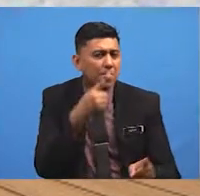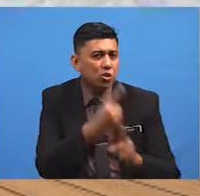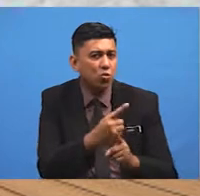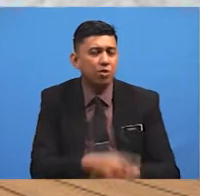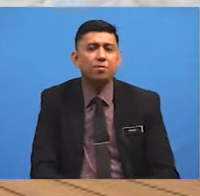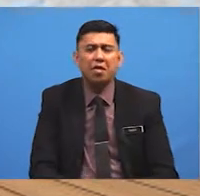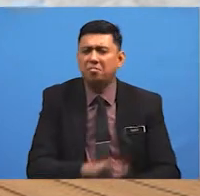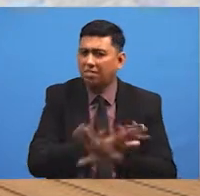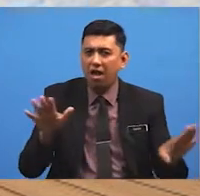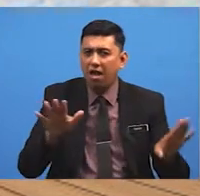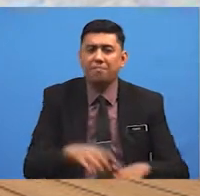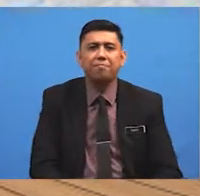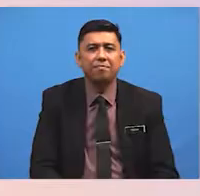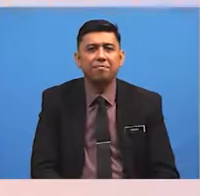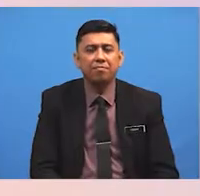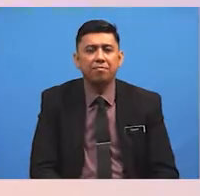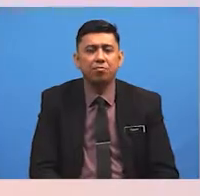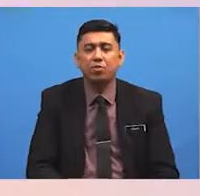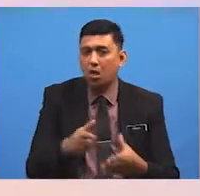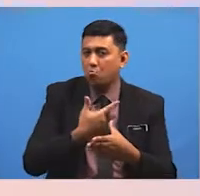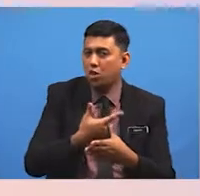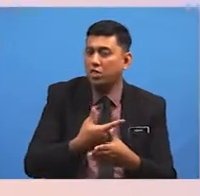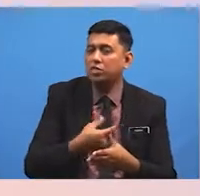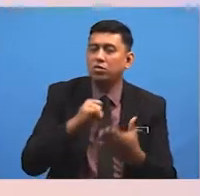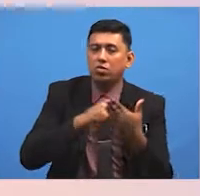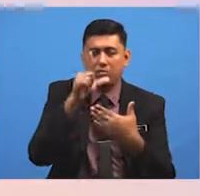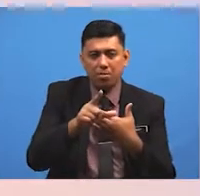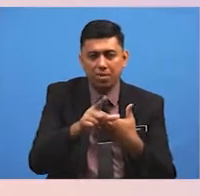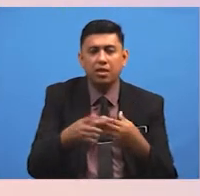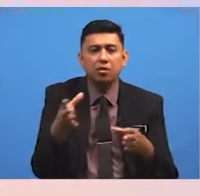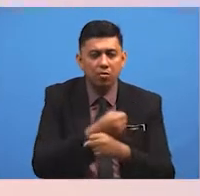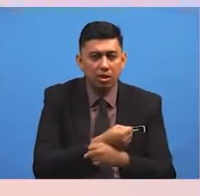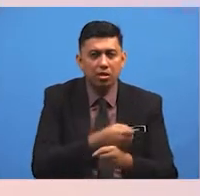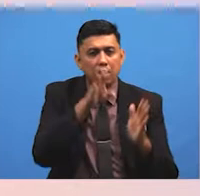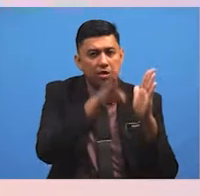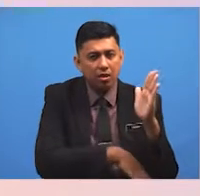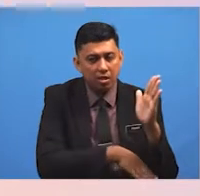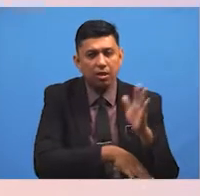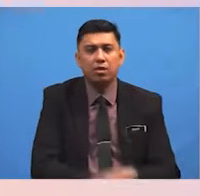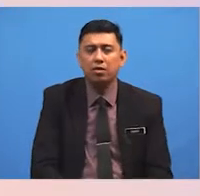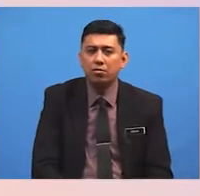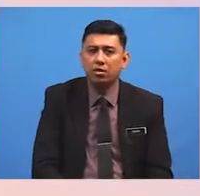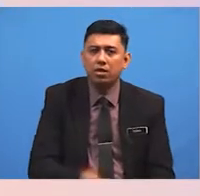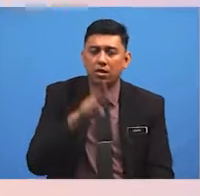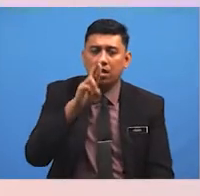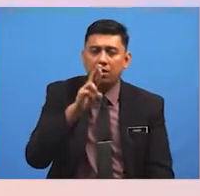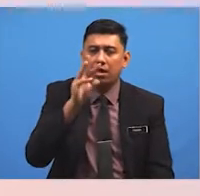jawabannya tidak bulan julai butik hamiza mendapat kurangan